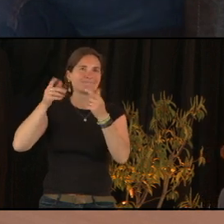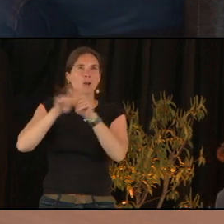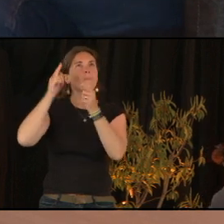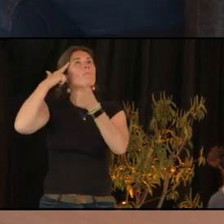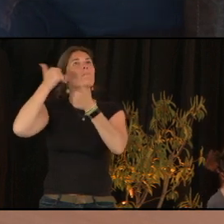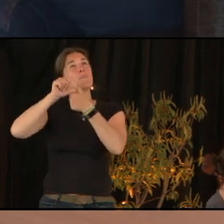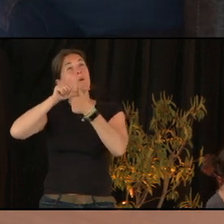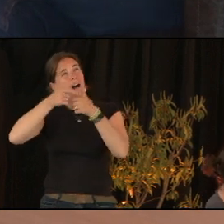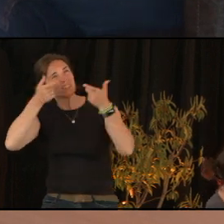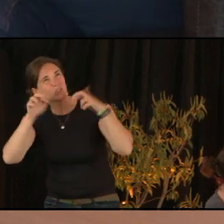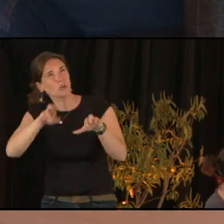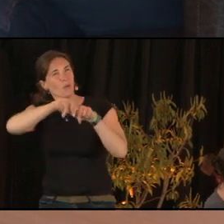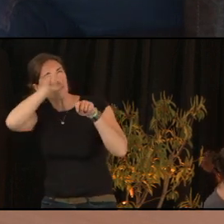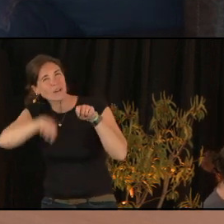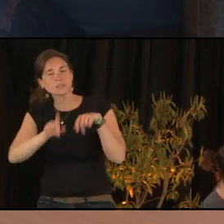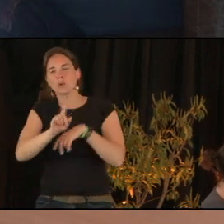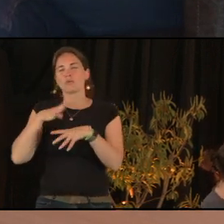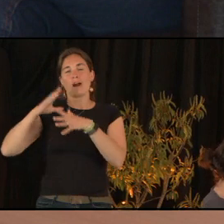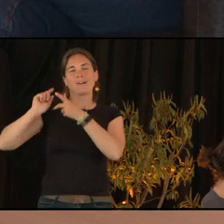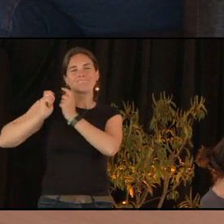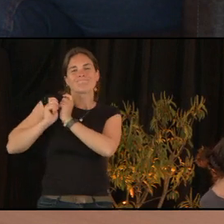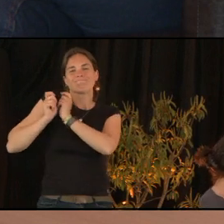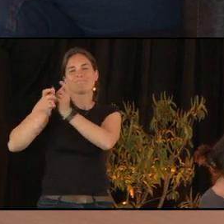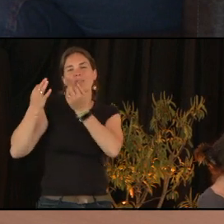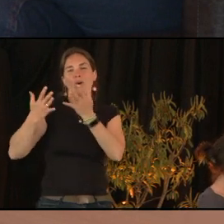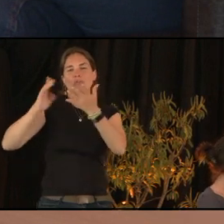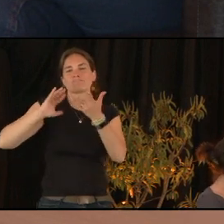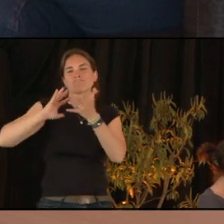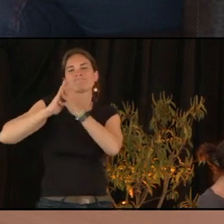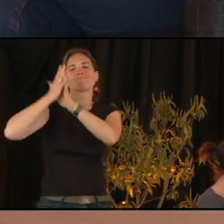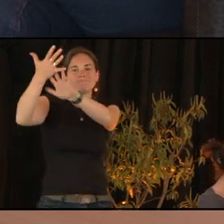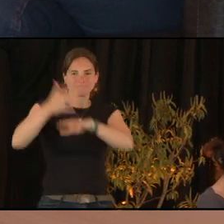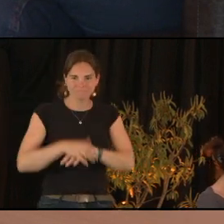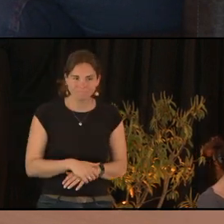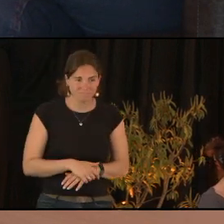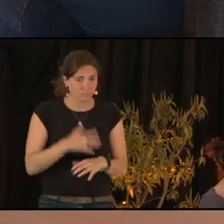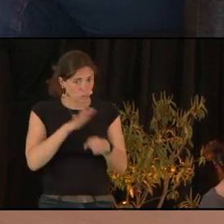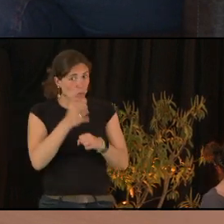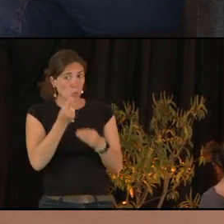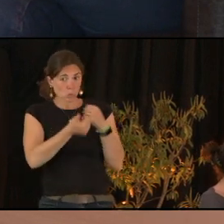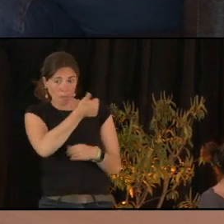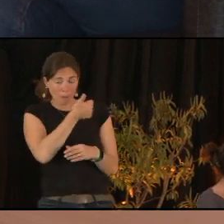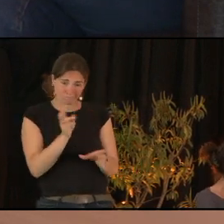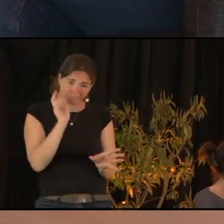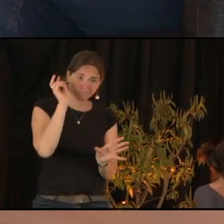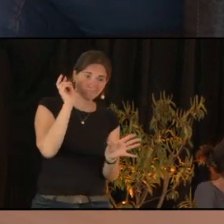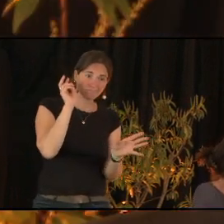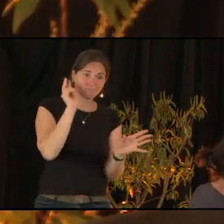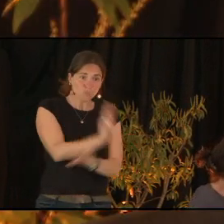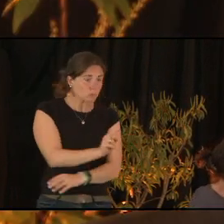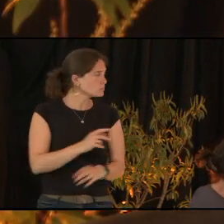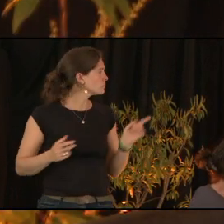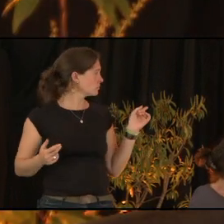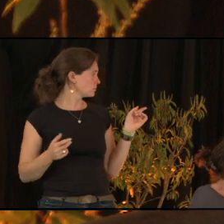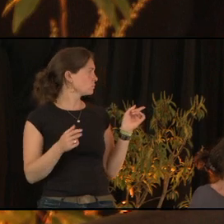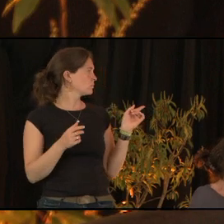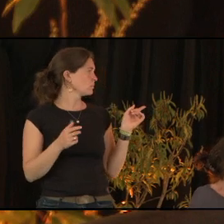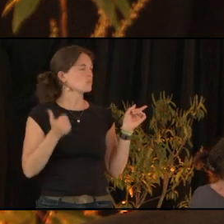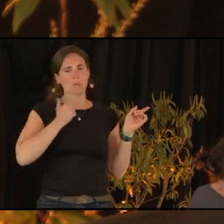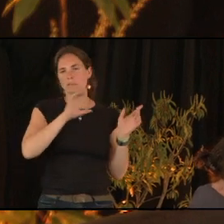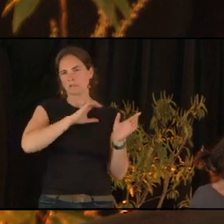réécrite finalement. Est-ce que ça a suffi, ou vous avez eu besoin de vous appuyer sur... Non, j'ai fait vraiment